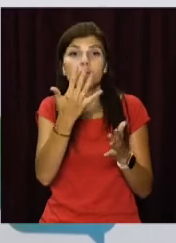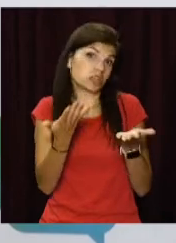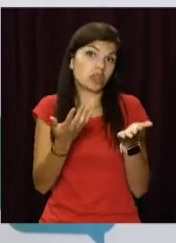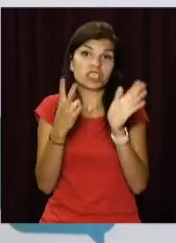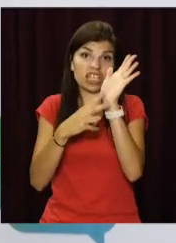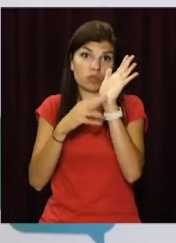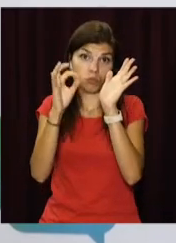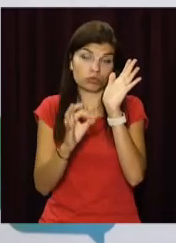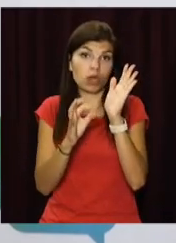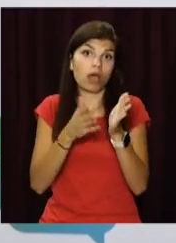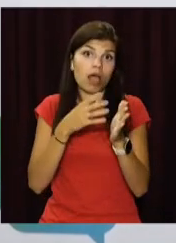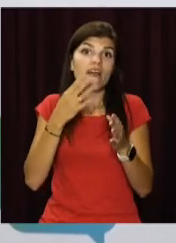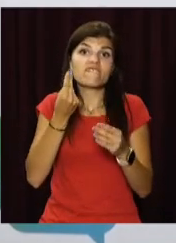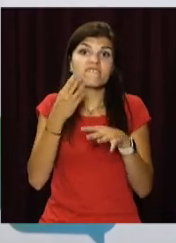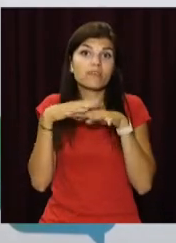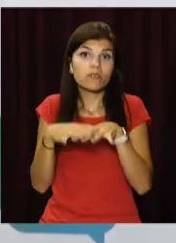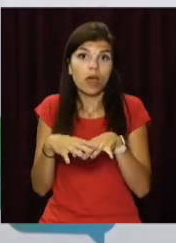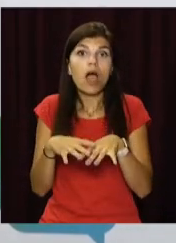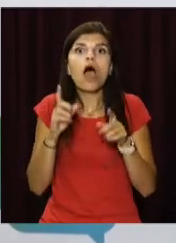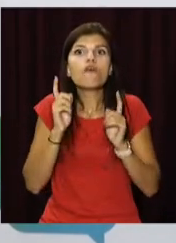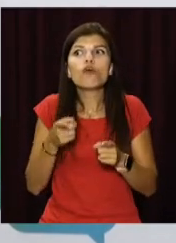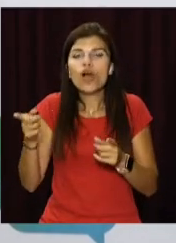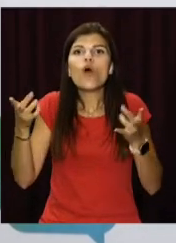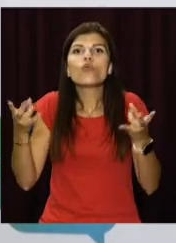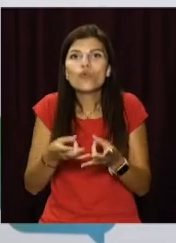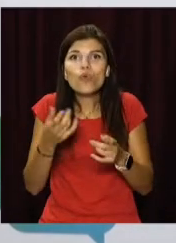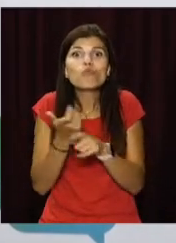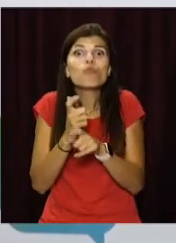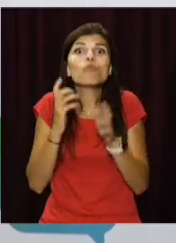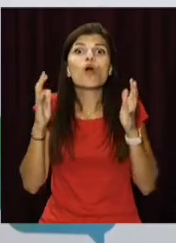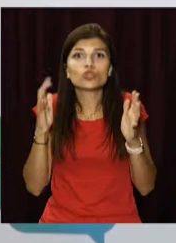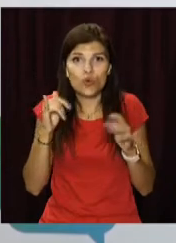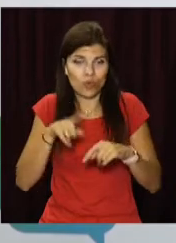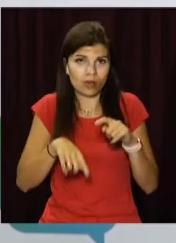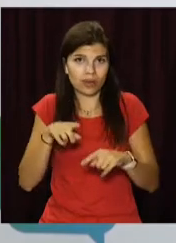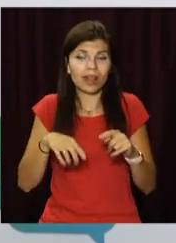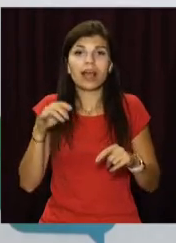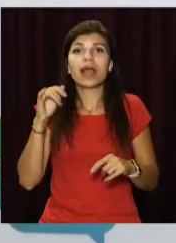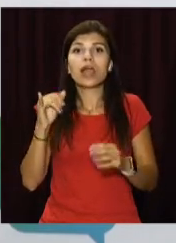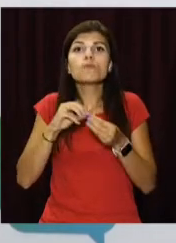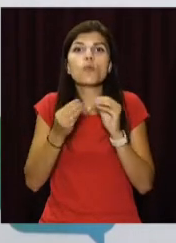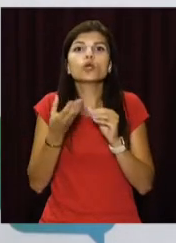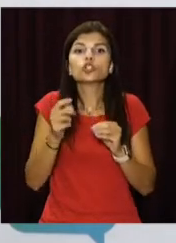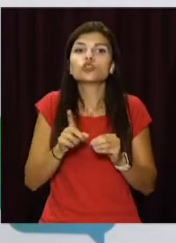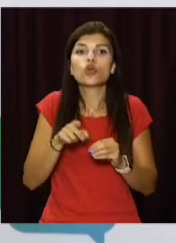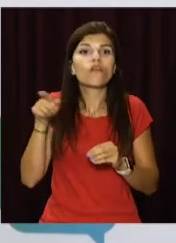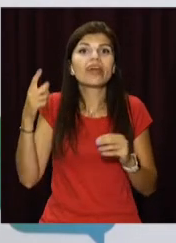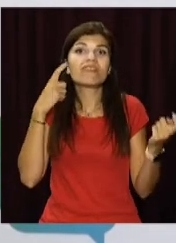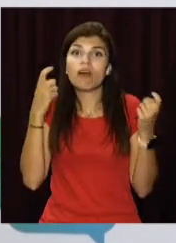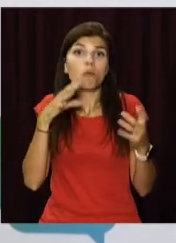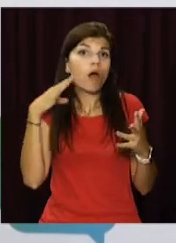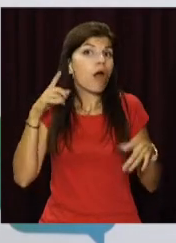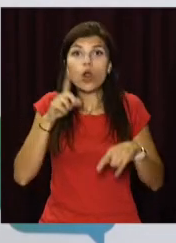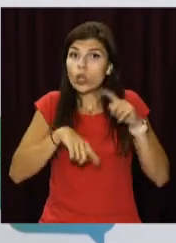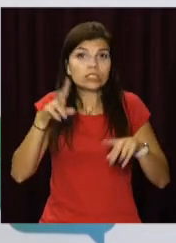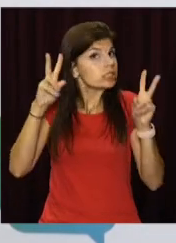Тобто більш-менш добре. Але насправді потреба дуже велика у батьків. І проблема ще в тому, що вони не інформовані,